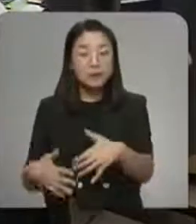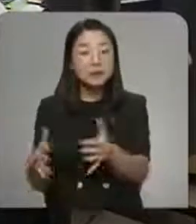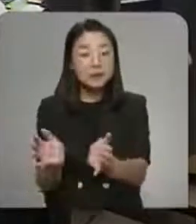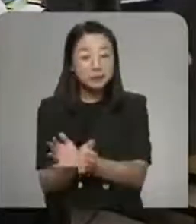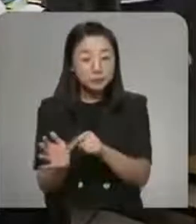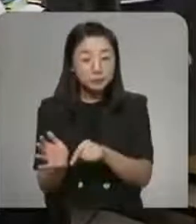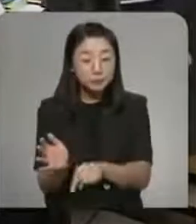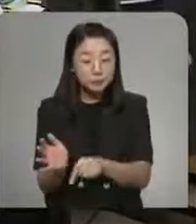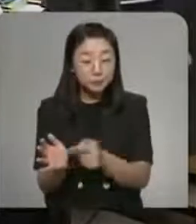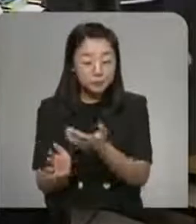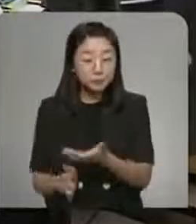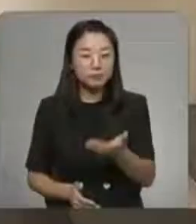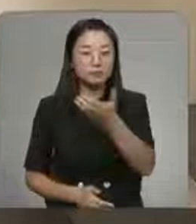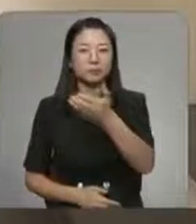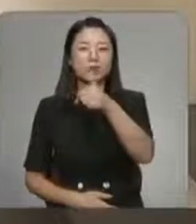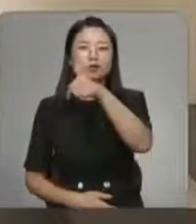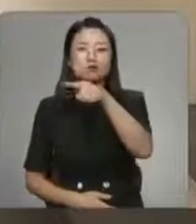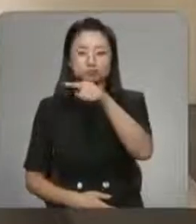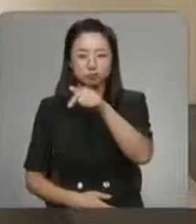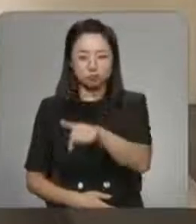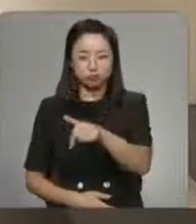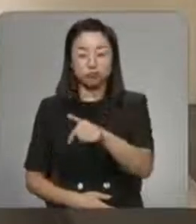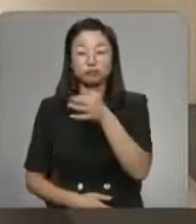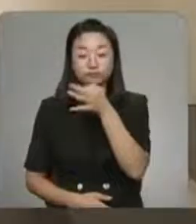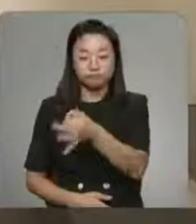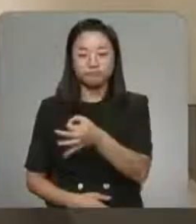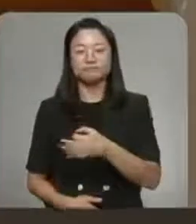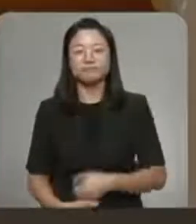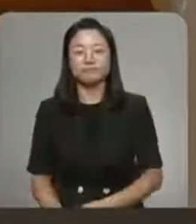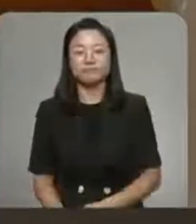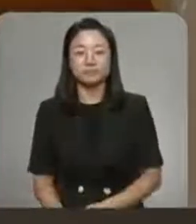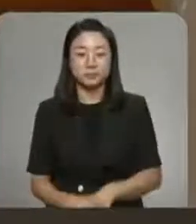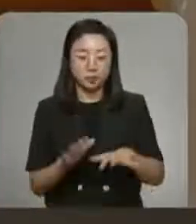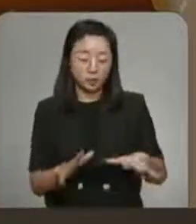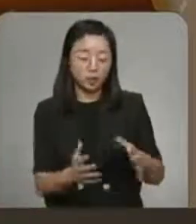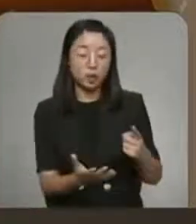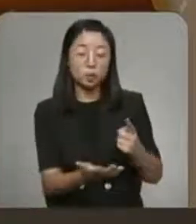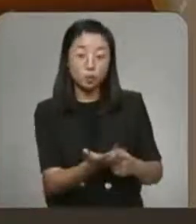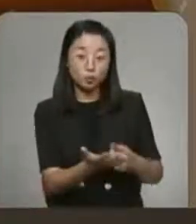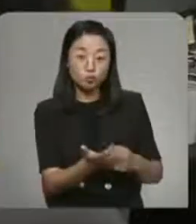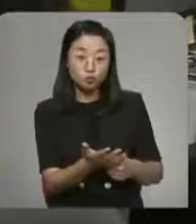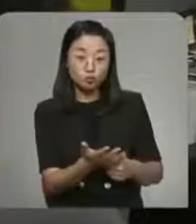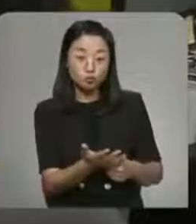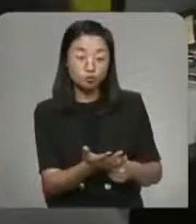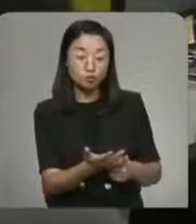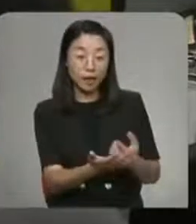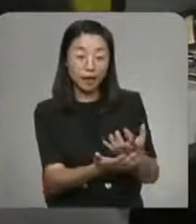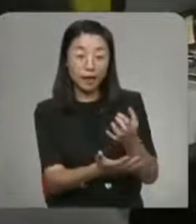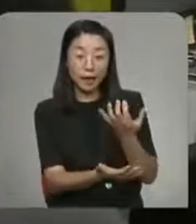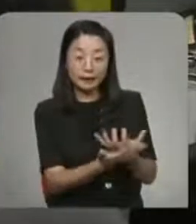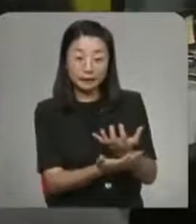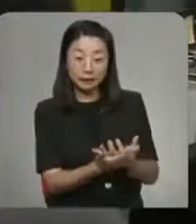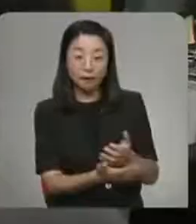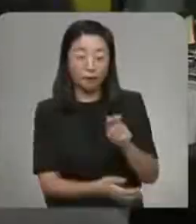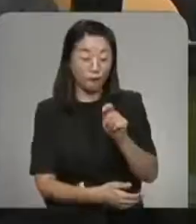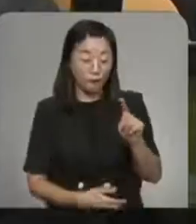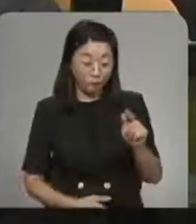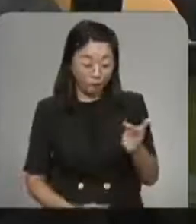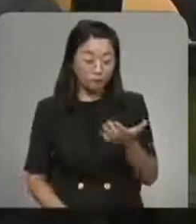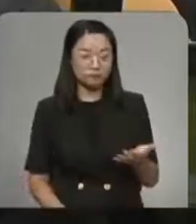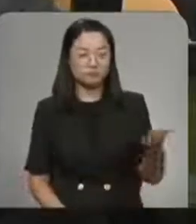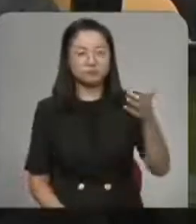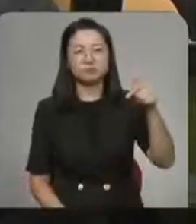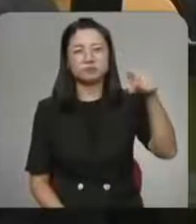추진단은 특별자치국으로 격상됐습니다. 현재 총무행정관실도 행정국으로 커집니다.